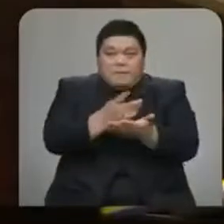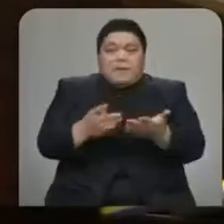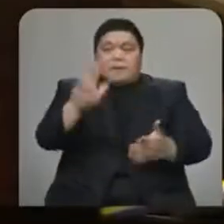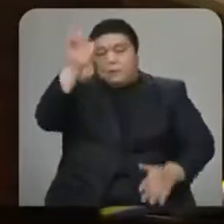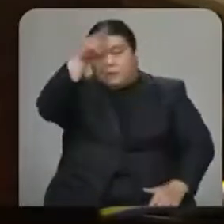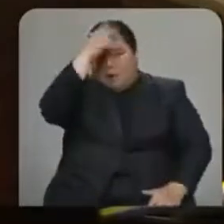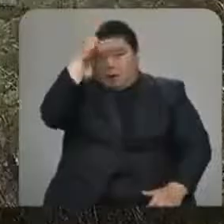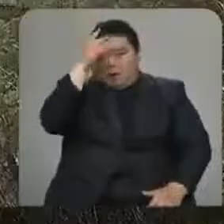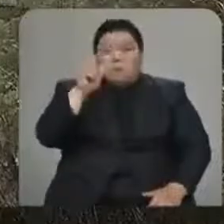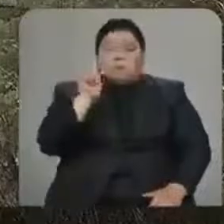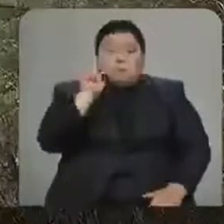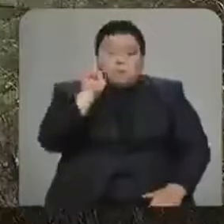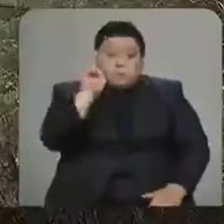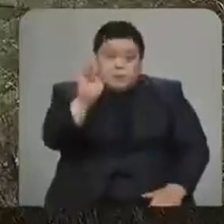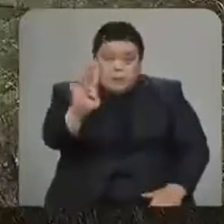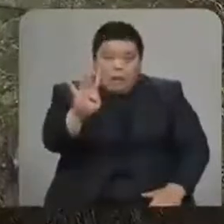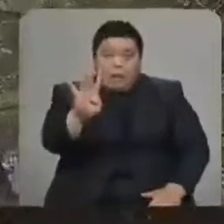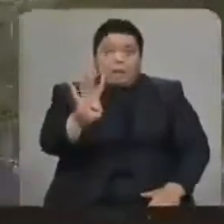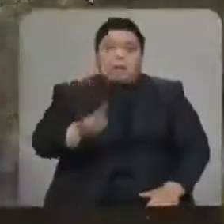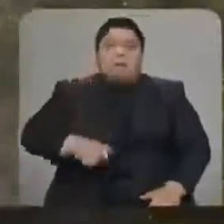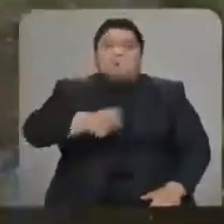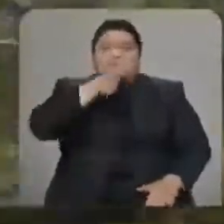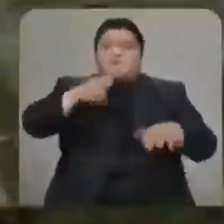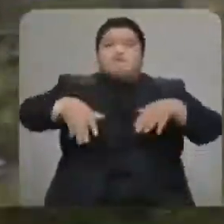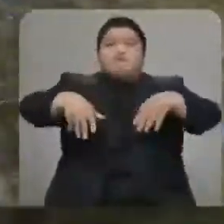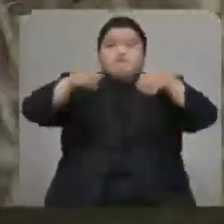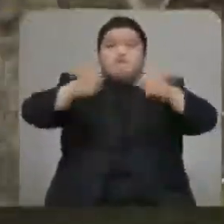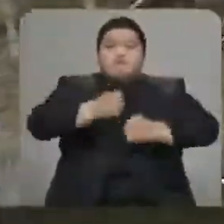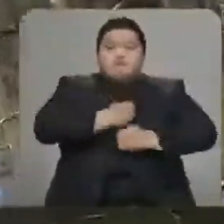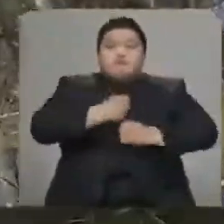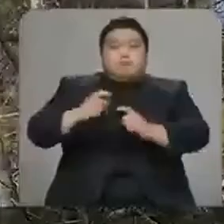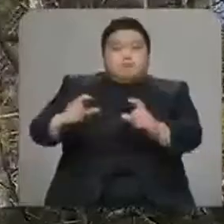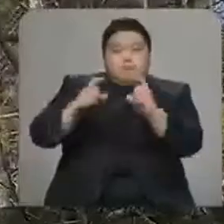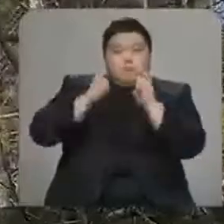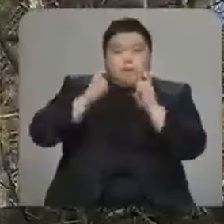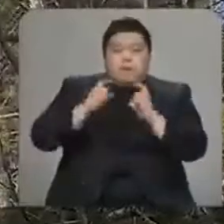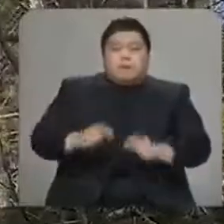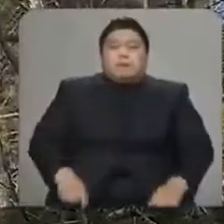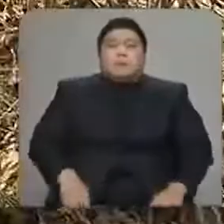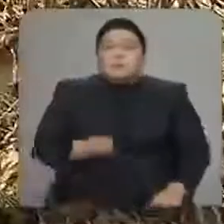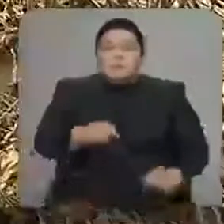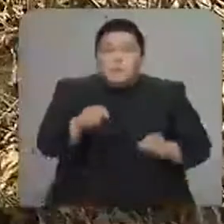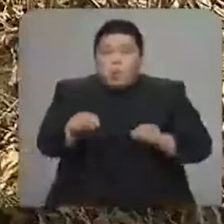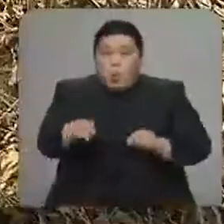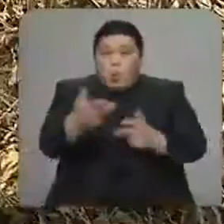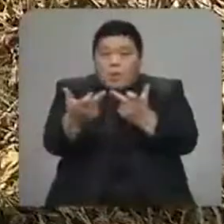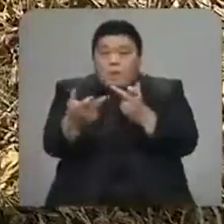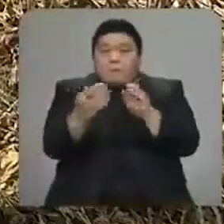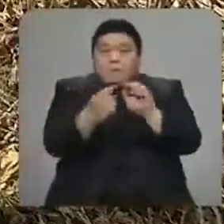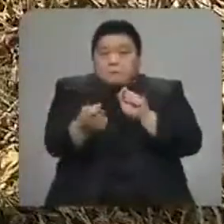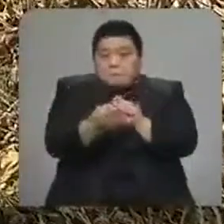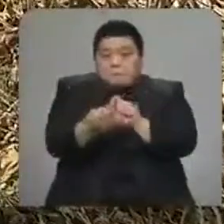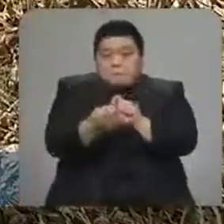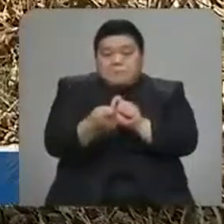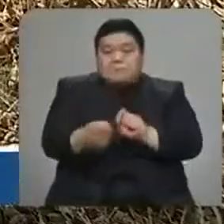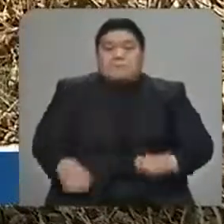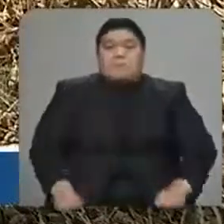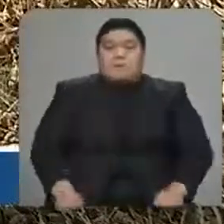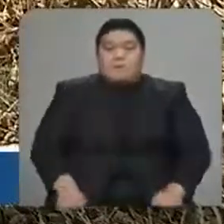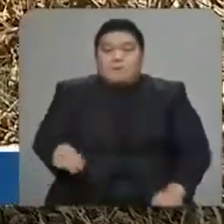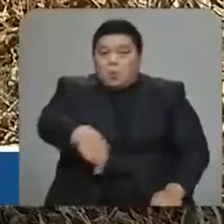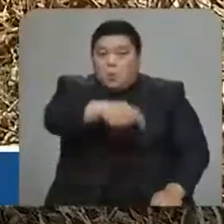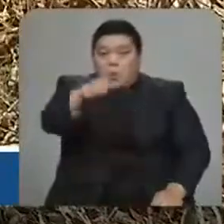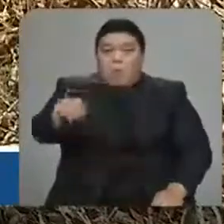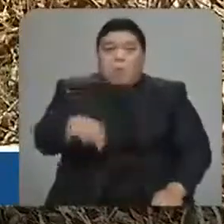정선에는 나흘째 건조특보도 내려졌습니다. 이곳은 민가 주변에 있는 야산인데요. 이일 때는 낙엽과